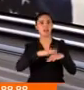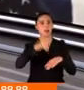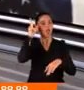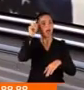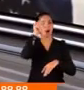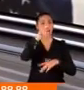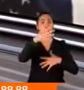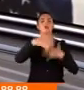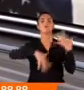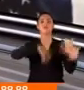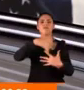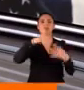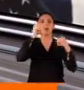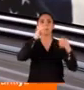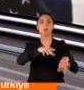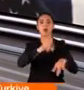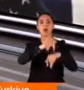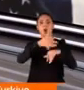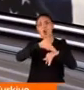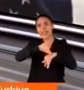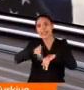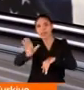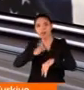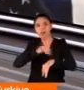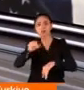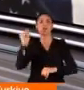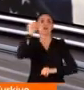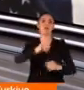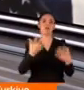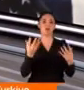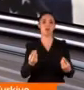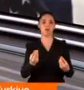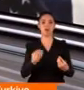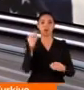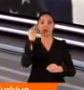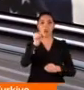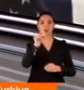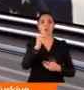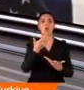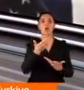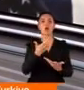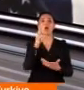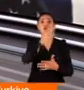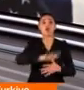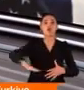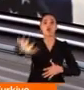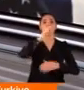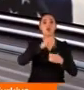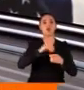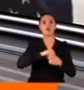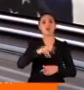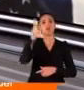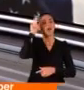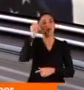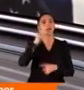arkasında koca bir yıkım ve kaos bırakarak ülkeyi terk edecekken bu saldırı oldu. Bu da hem mazlum coğrafyalarda hem de